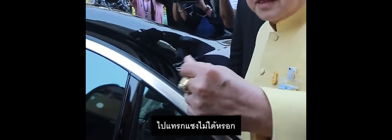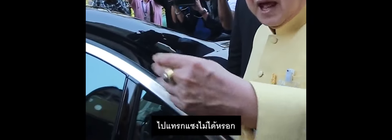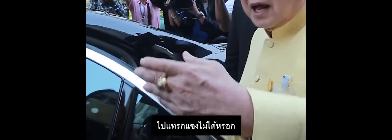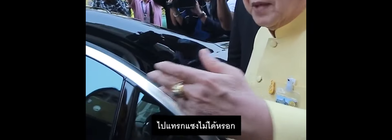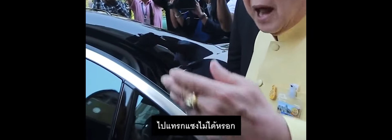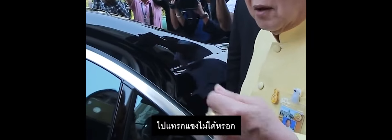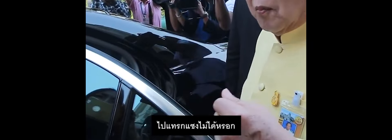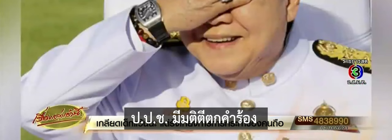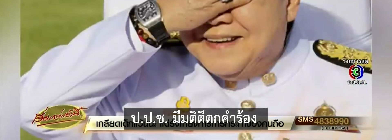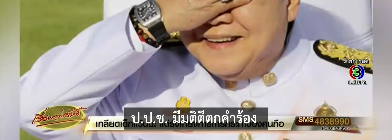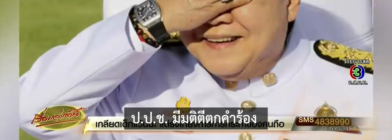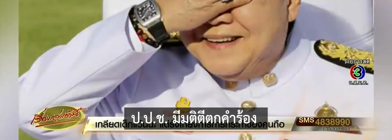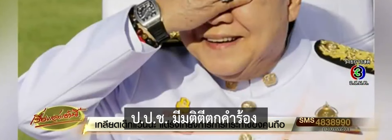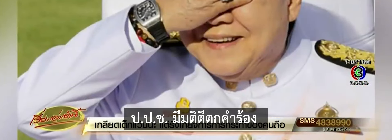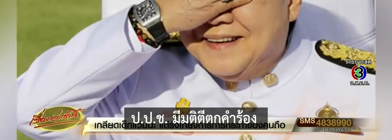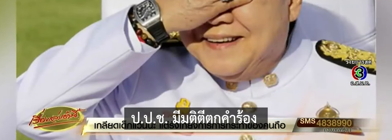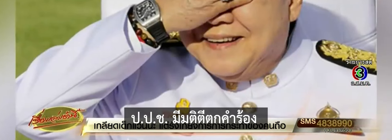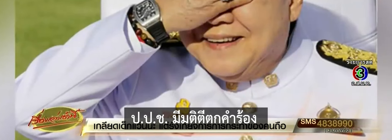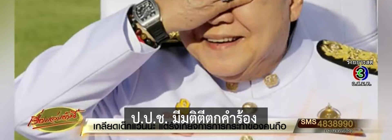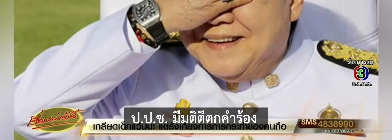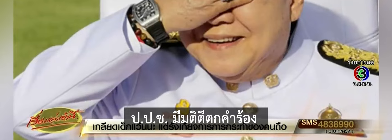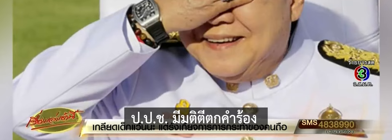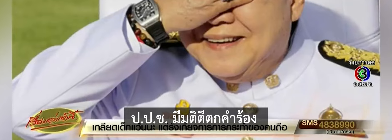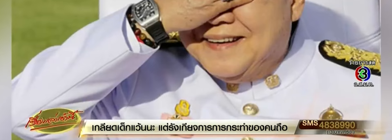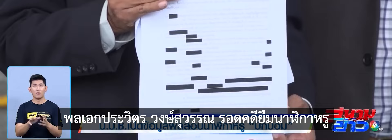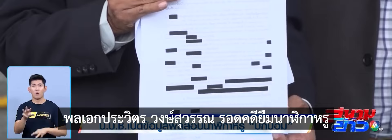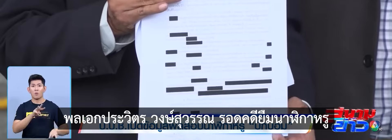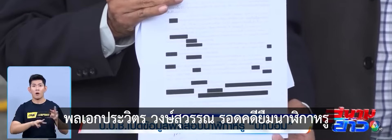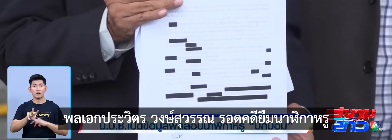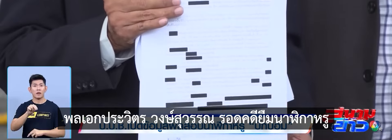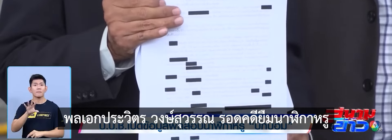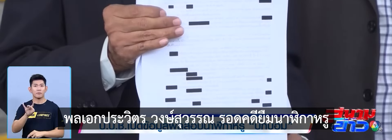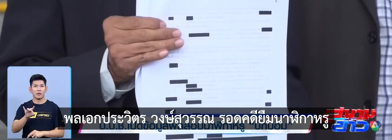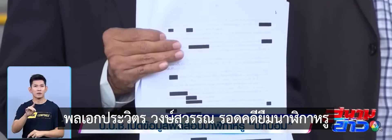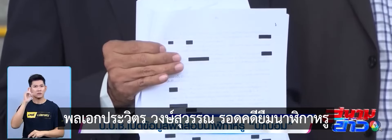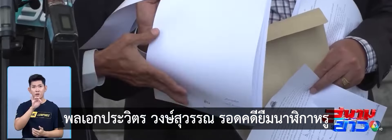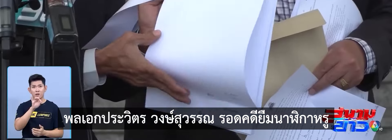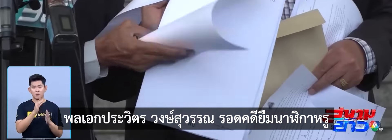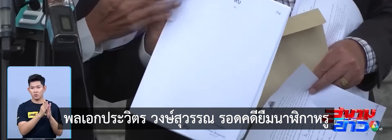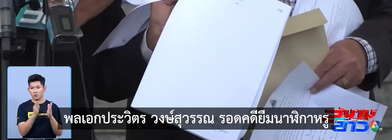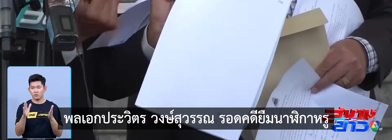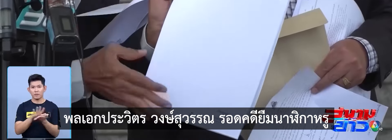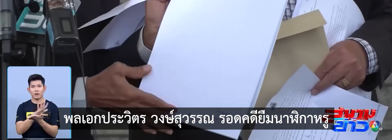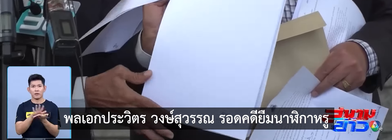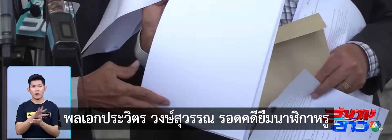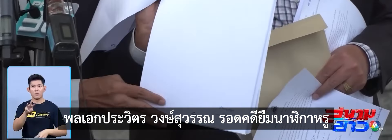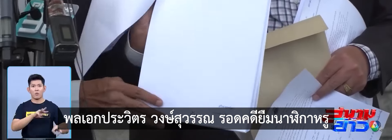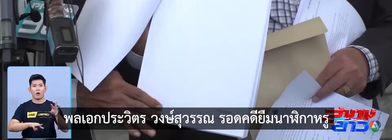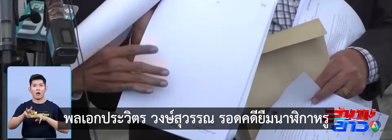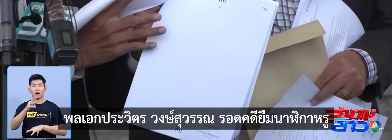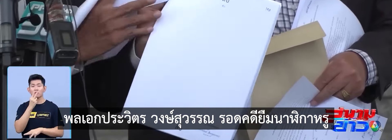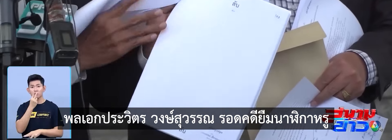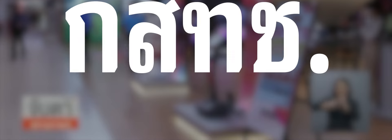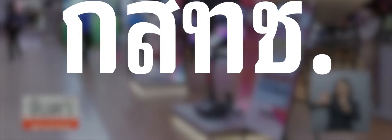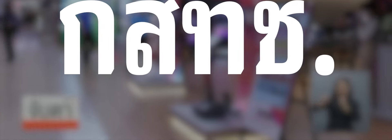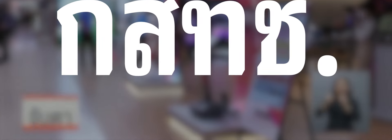รก แซงอะไรไม่ได้หรอก ปปช.มีมติตีตกคำร้องพลเอกประวิตรวงษ์สุวรรณรอดคดียืมนาฬิก